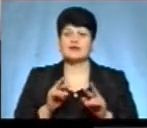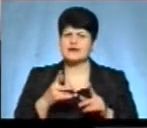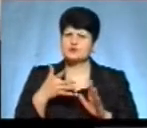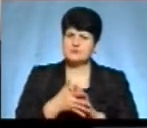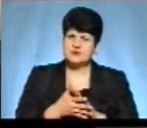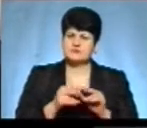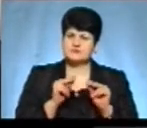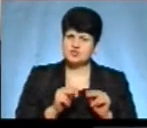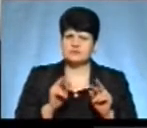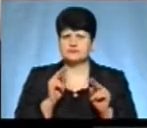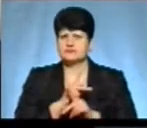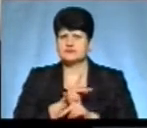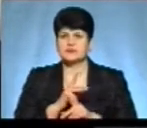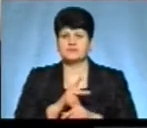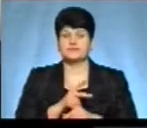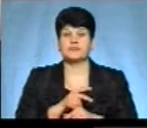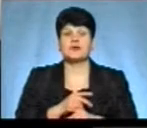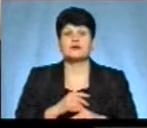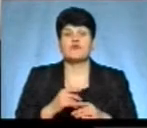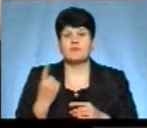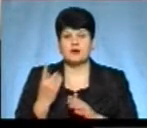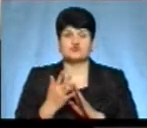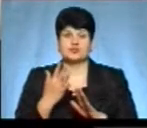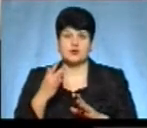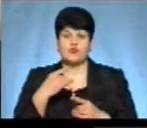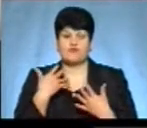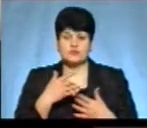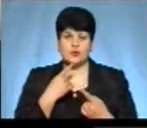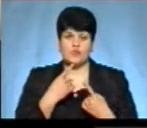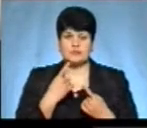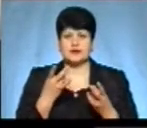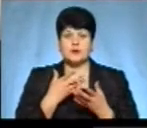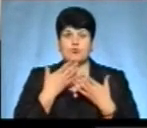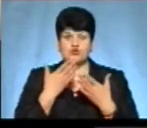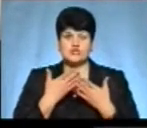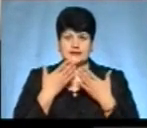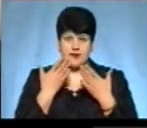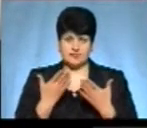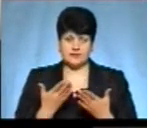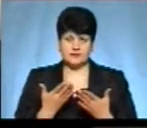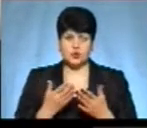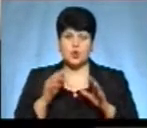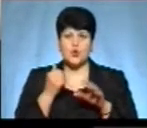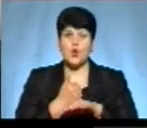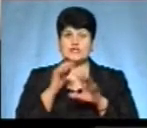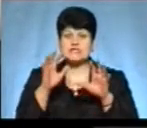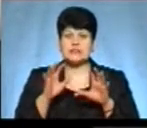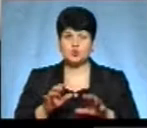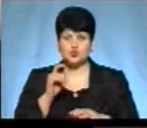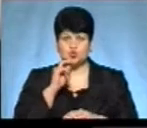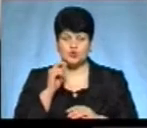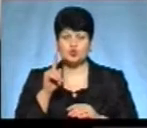і що їй варто довіряти? Ну, перш за все, як я вже сказав, потрібно прочитати Конституцію України, хоча б